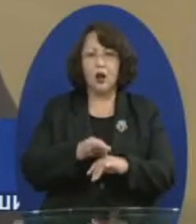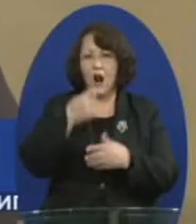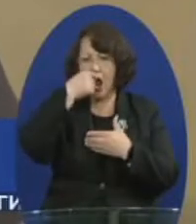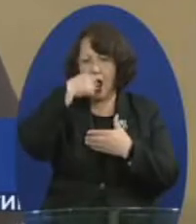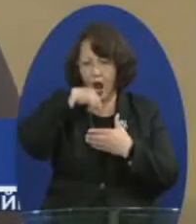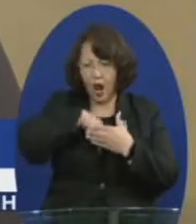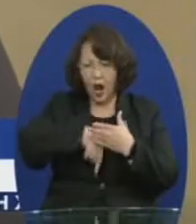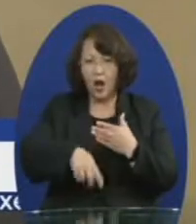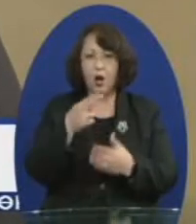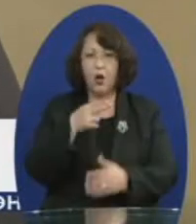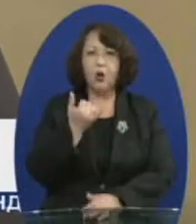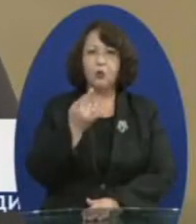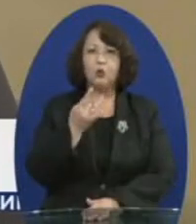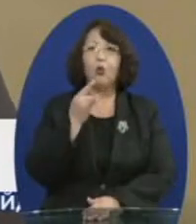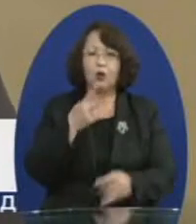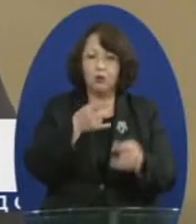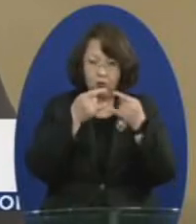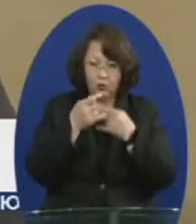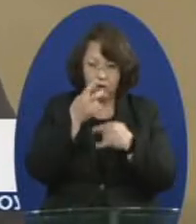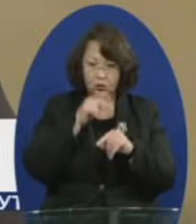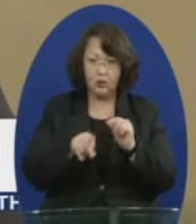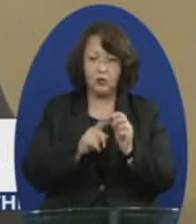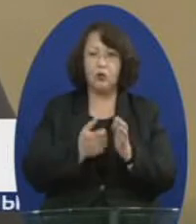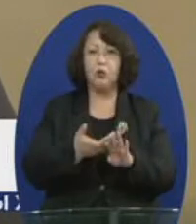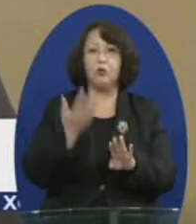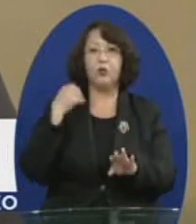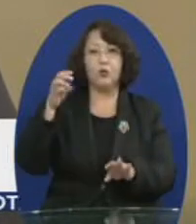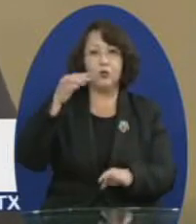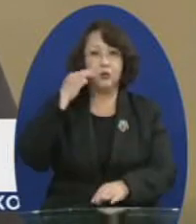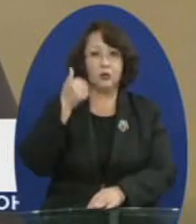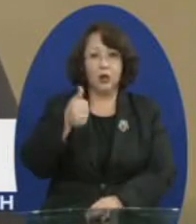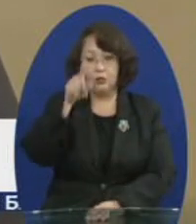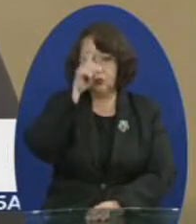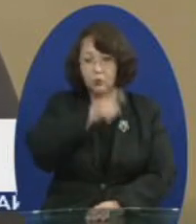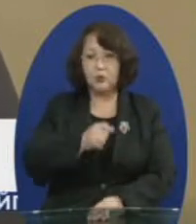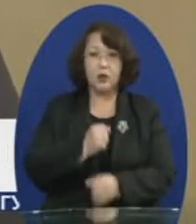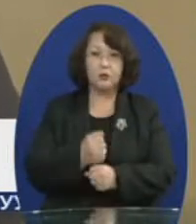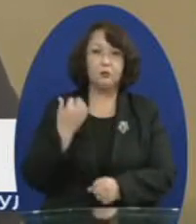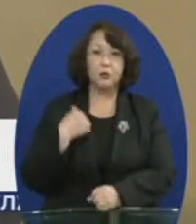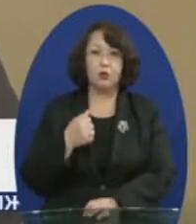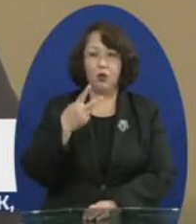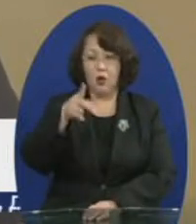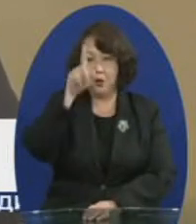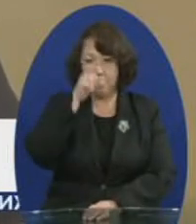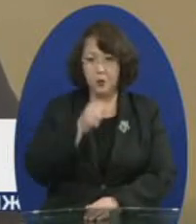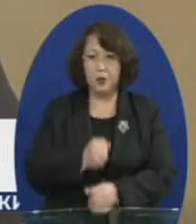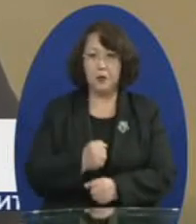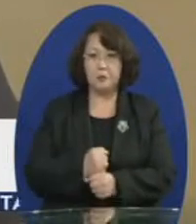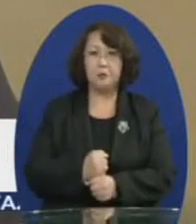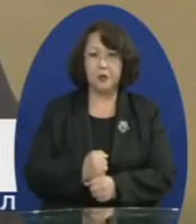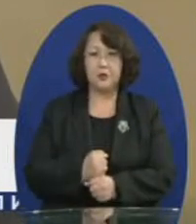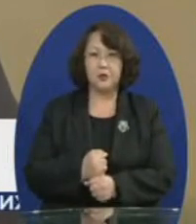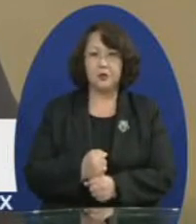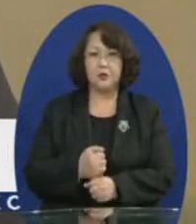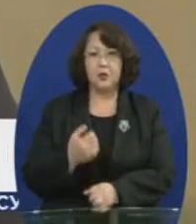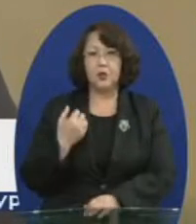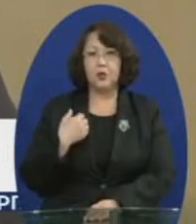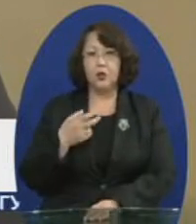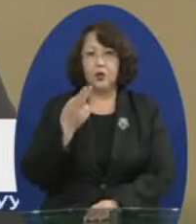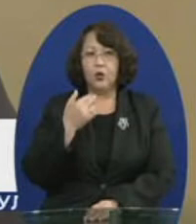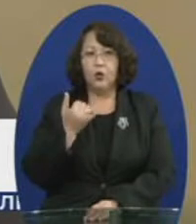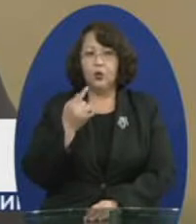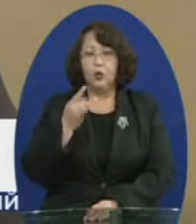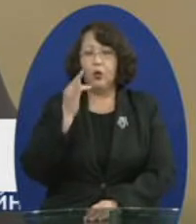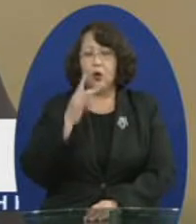их байгаа даа. Манд бол нэлээд төвчлөгтэй амьд нар урд нь ажиллаж исэн. Тийм хоёр эмч маань ажиллаж байгаа. Сайн тэгээд нөгөө дурангийн